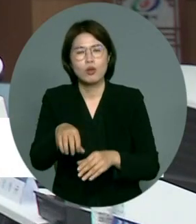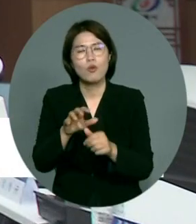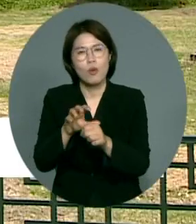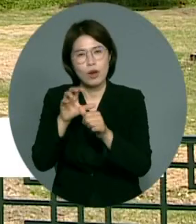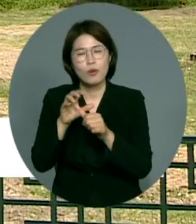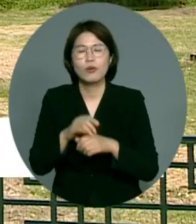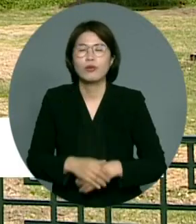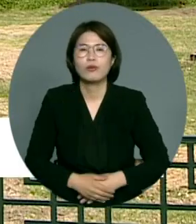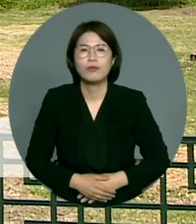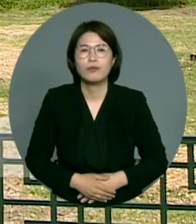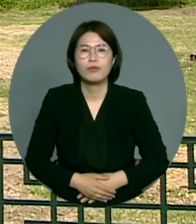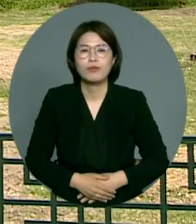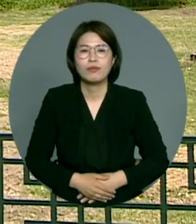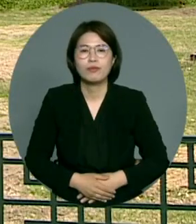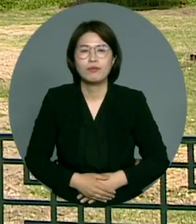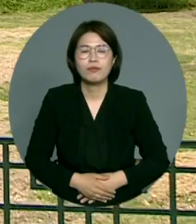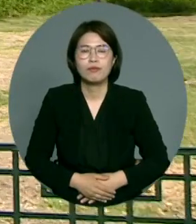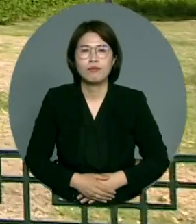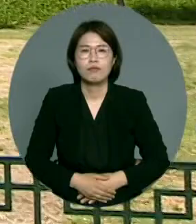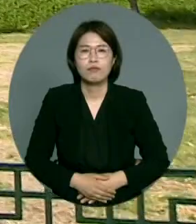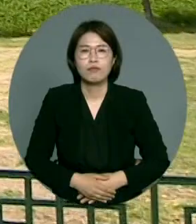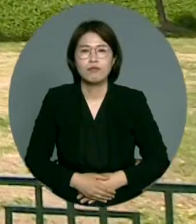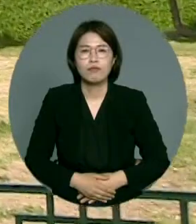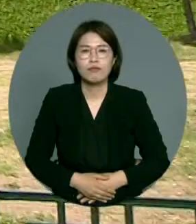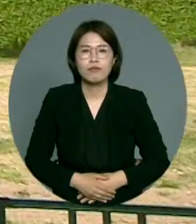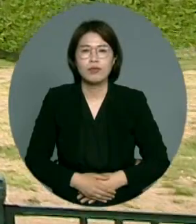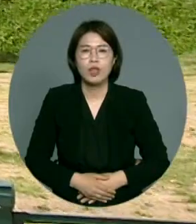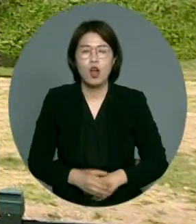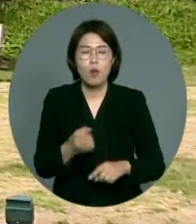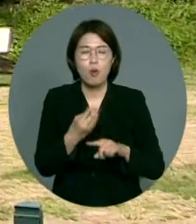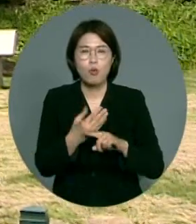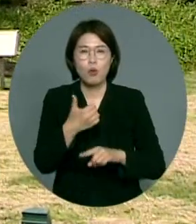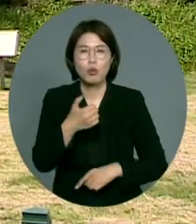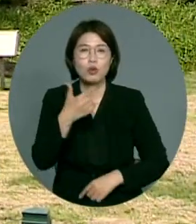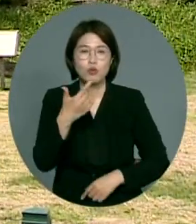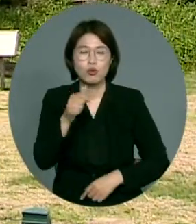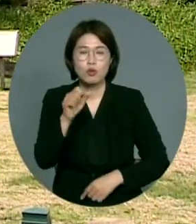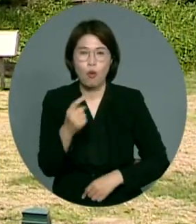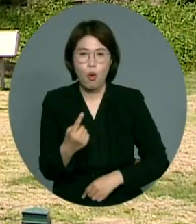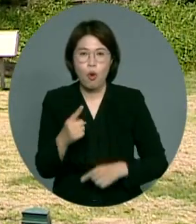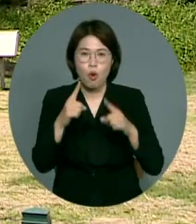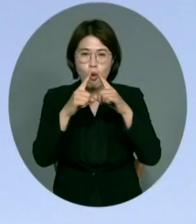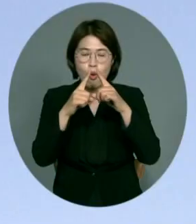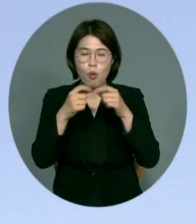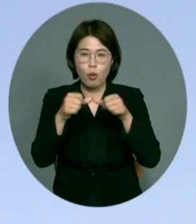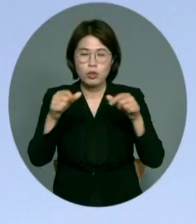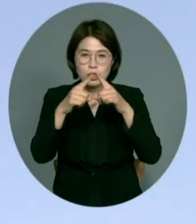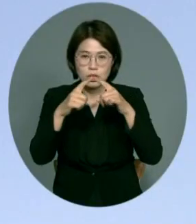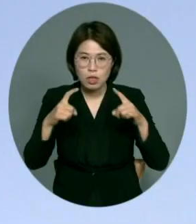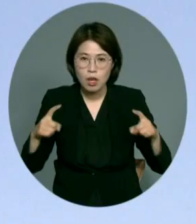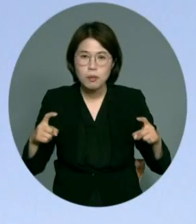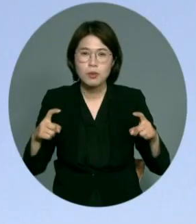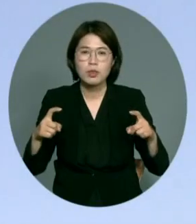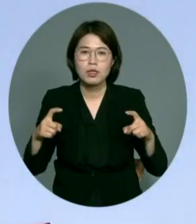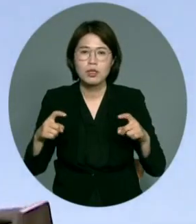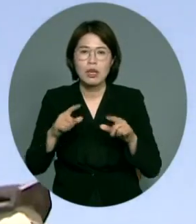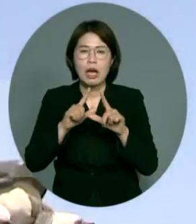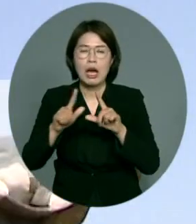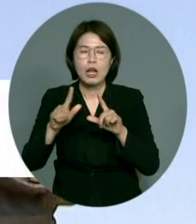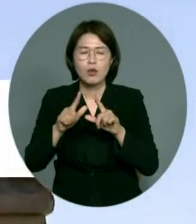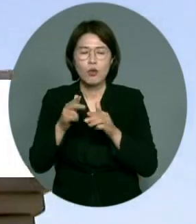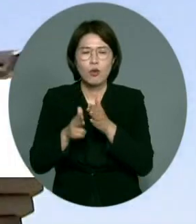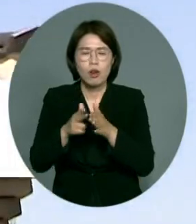있구요 변 수도 있습니다 봄을 제 56호 인 운흥동 5층 전탑 이 안 동력과 붙어 있는데